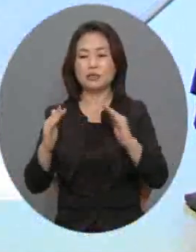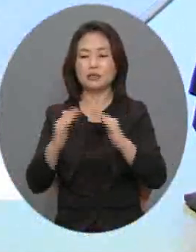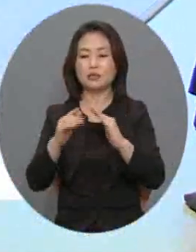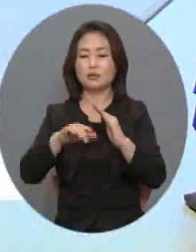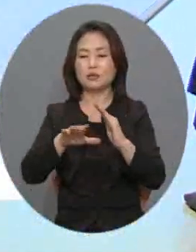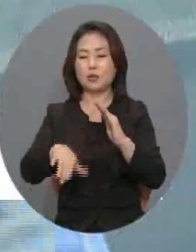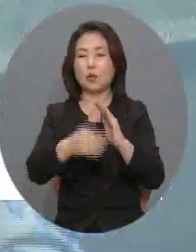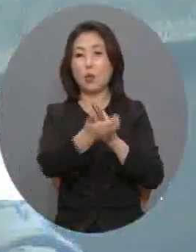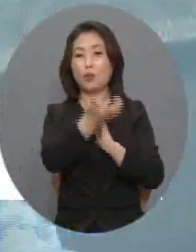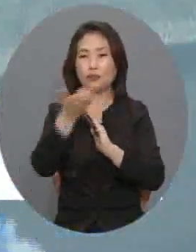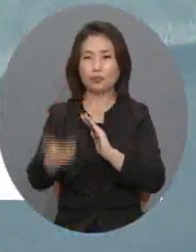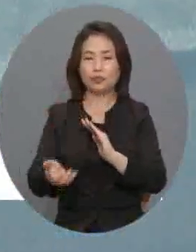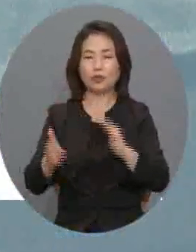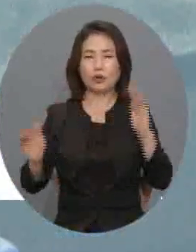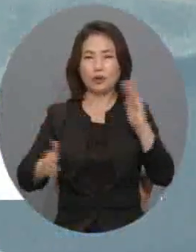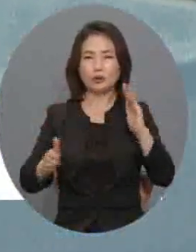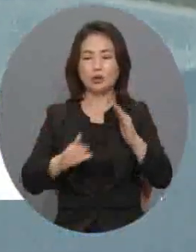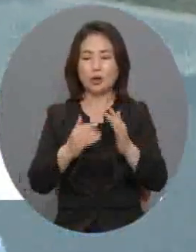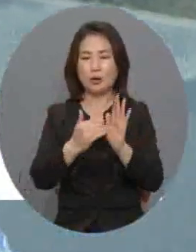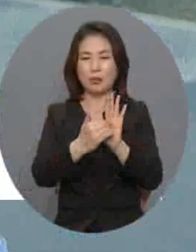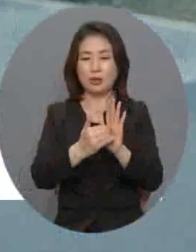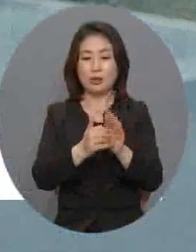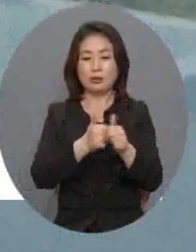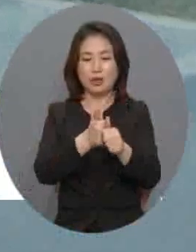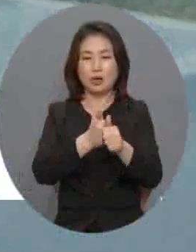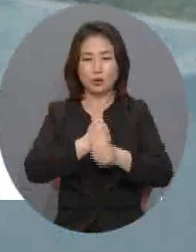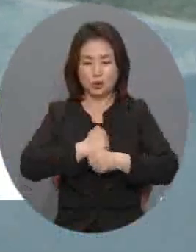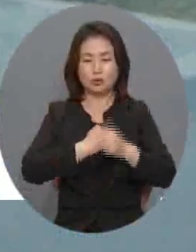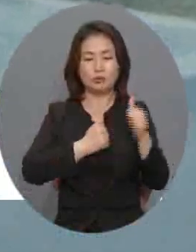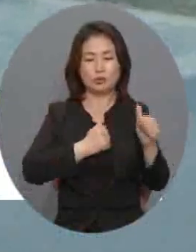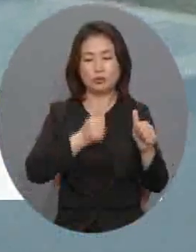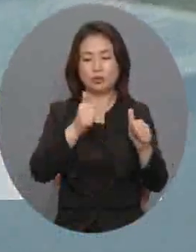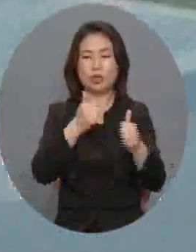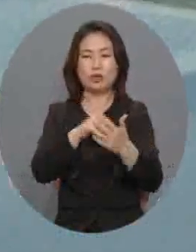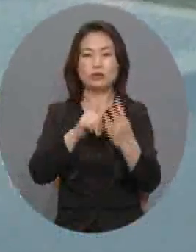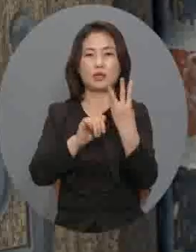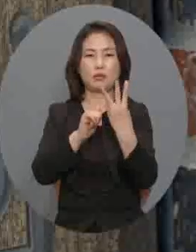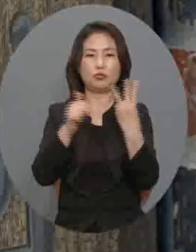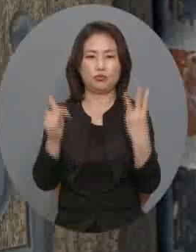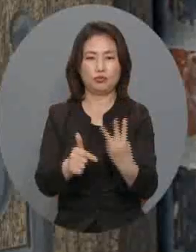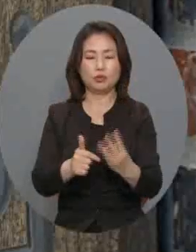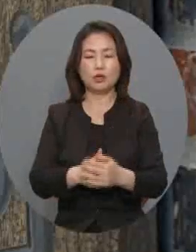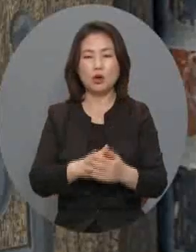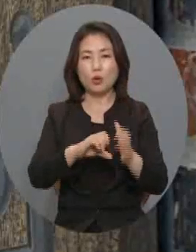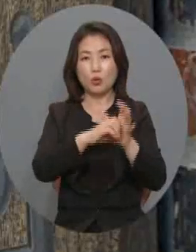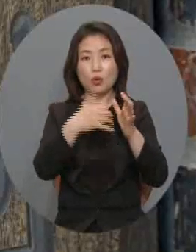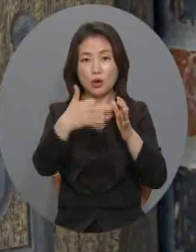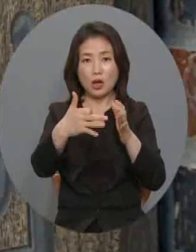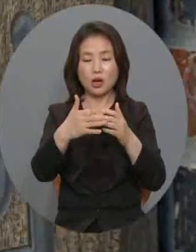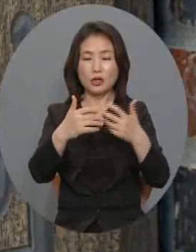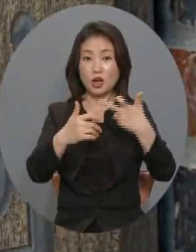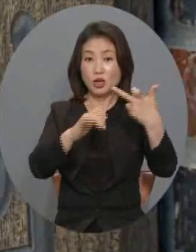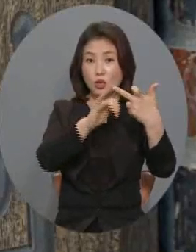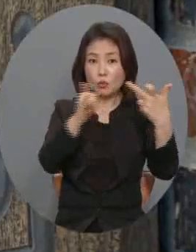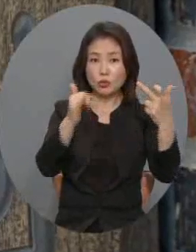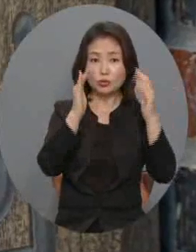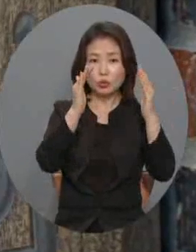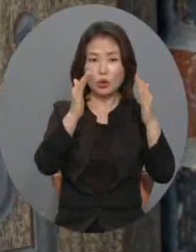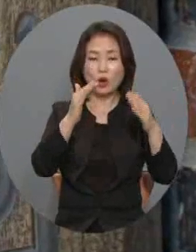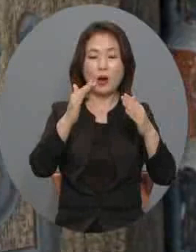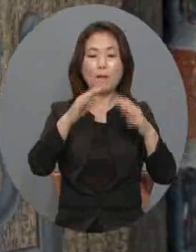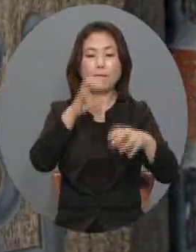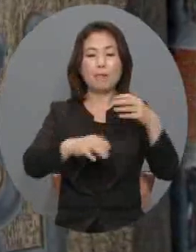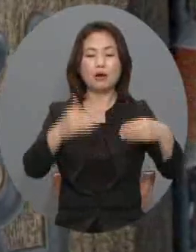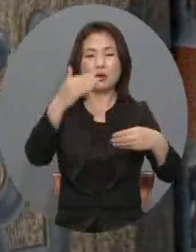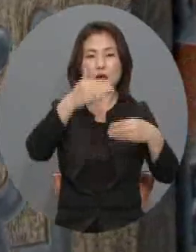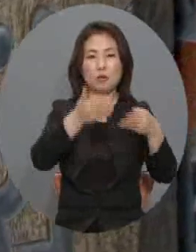자리를 옮겼고 학생은 방역 지침에 맞춰 3명으로 줄었습니다. 코로나 이전 17명이 수업을 듣던 마을